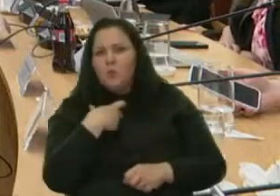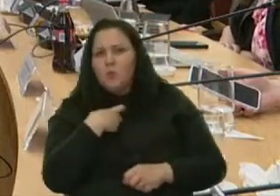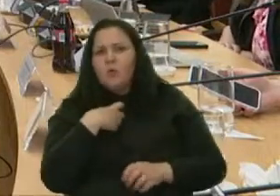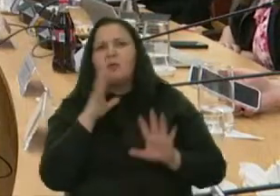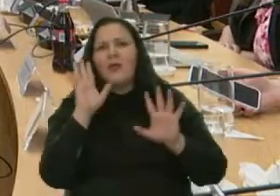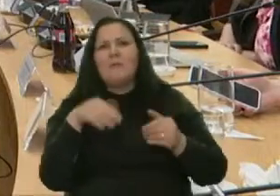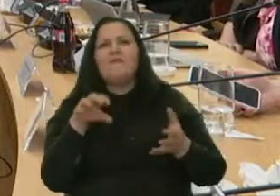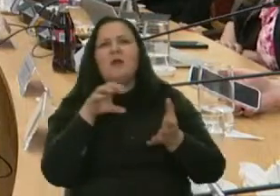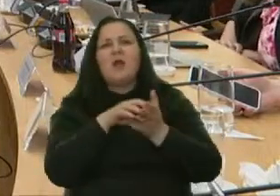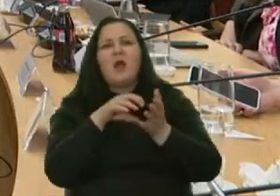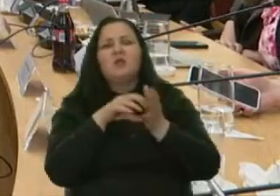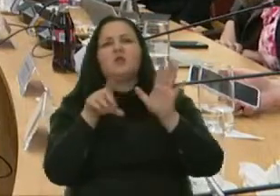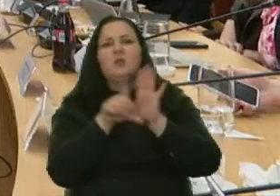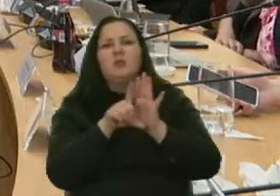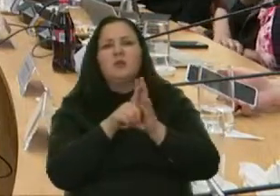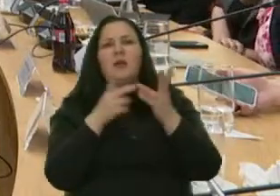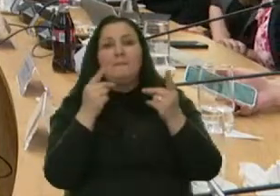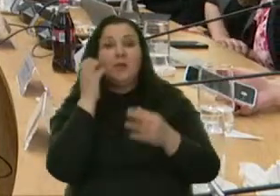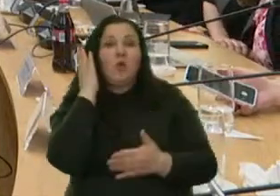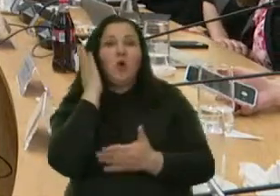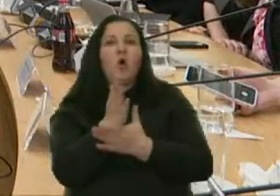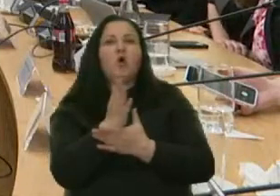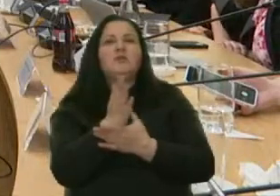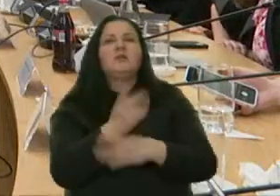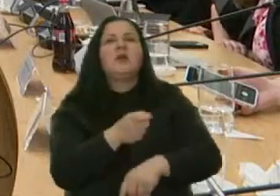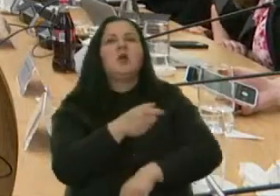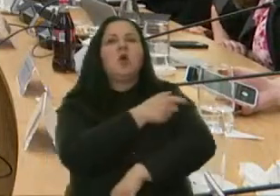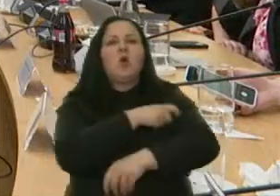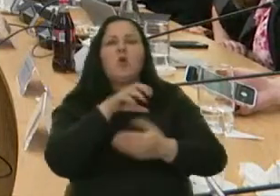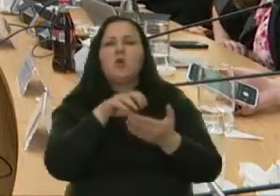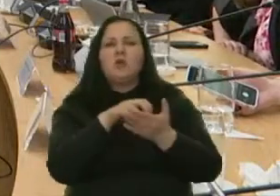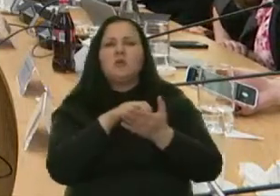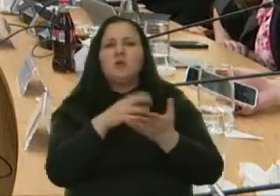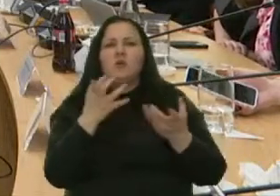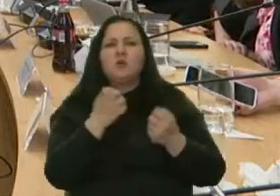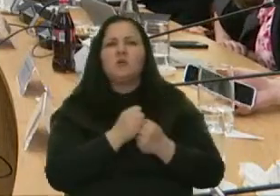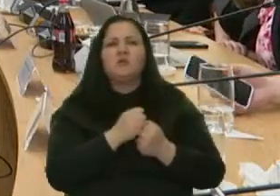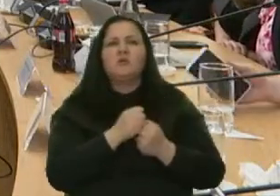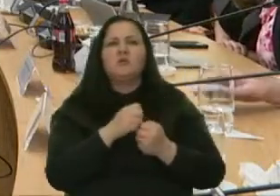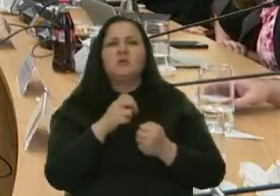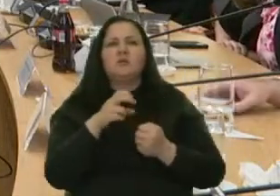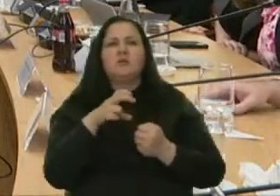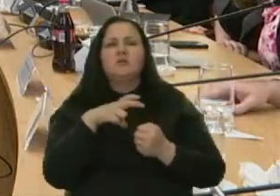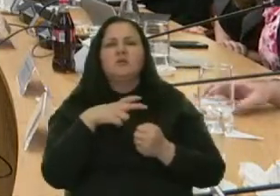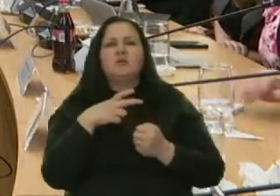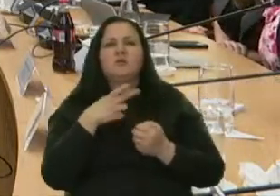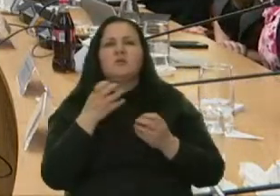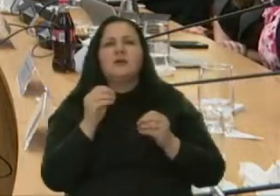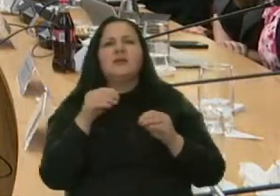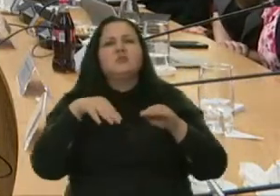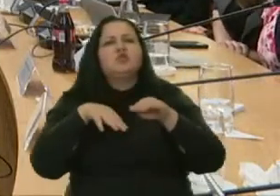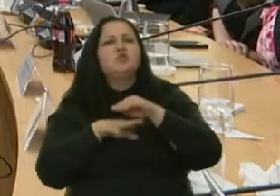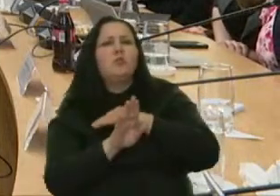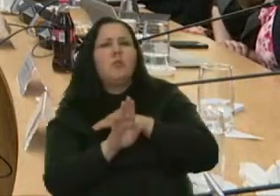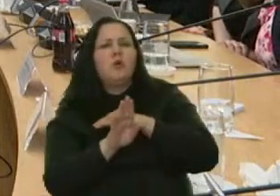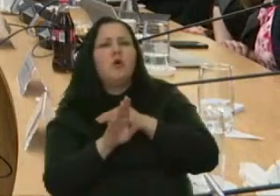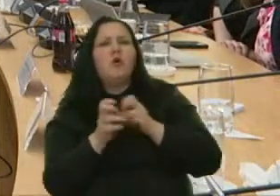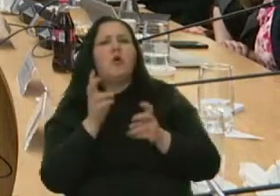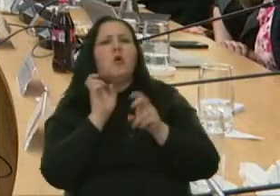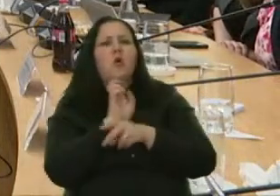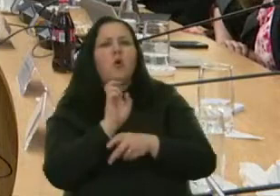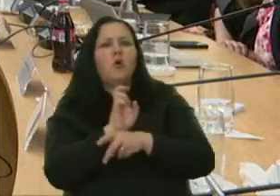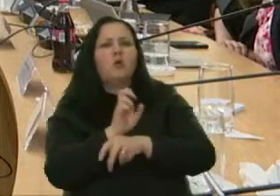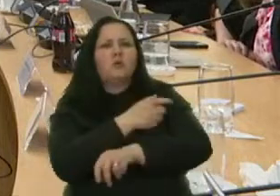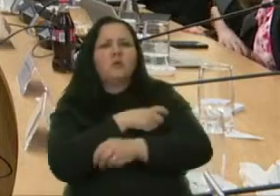avea cadru legal ca prin hotărâre de consiliul local dat fiind faptul că în subordinea de as semenului care este în subordinea Consiliului Local să avem